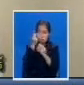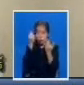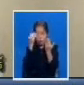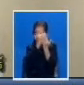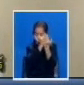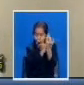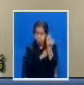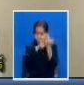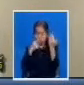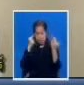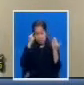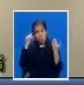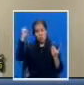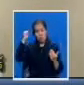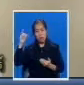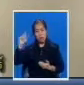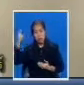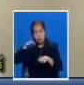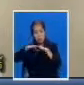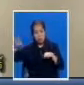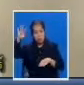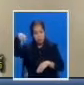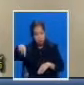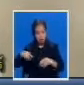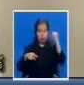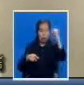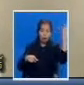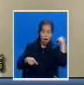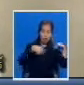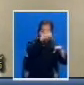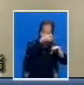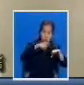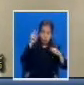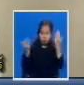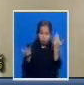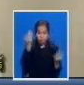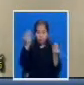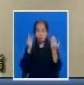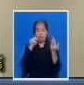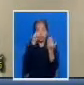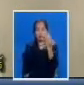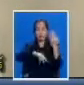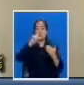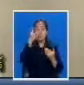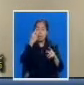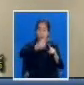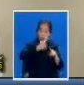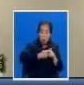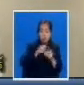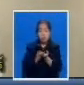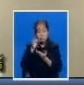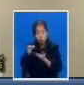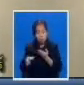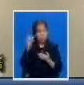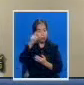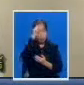มีรถเมย์ใหม่เข้ามาวิ่งนั้นเนี่ยควรจะดำเนินการในรูปแบบใดนะครับซึ่งก็คงไม่ได้จำกัดอยู่เพียงแค่ว่าจะเช่าหรือจะซื้อ